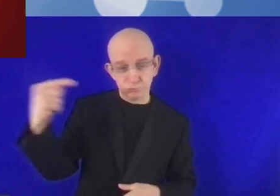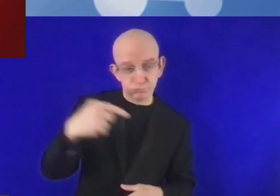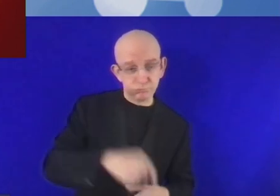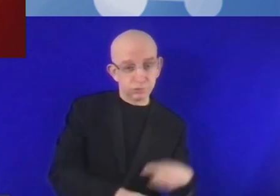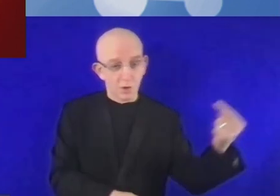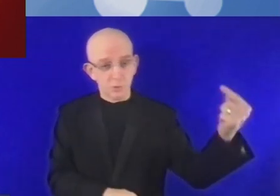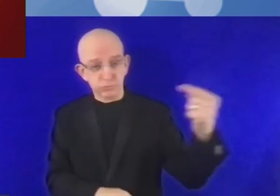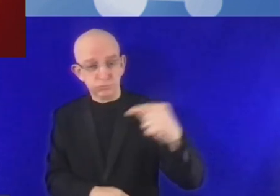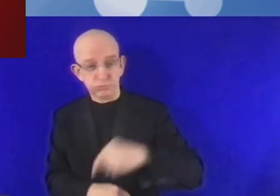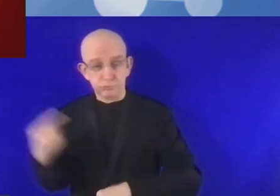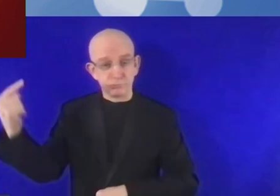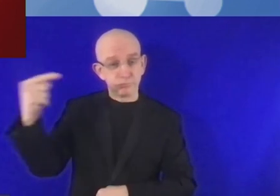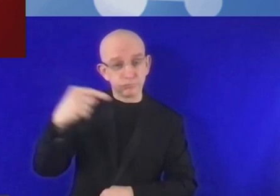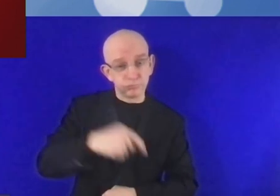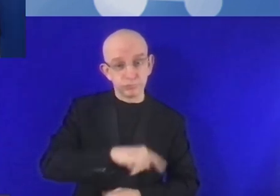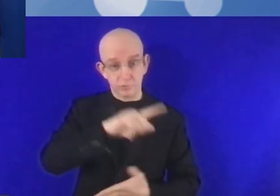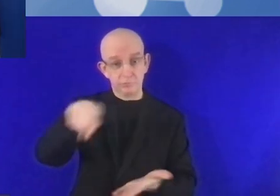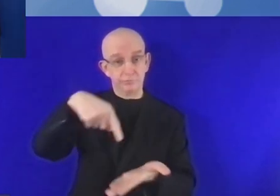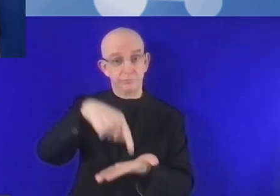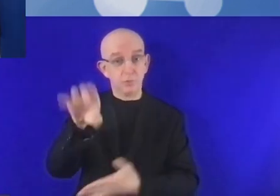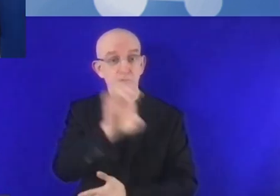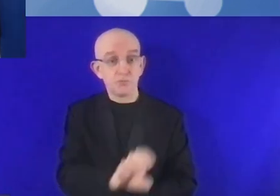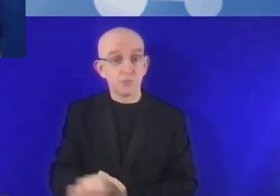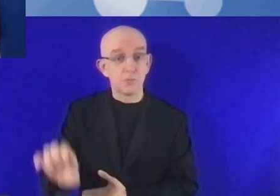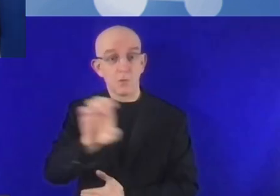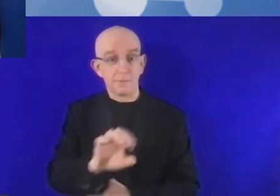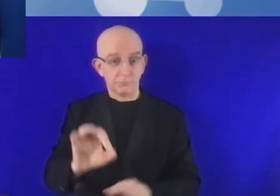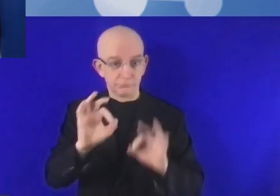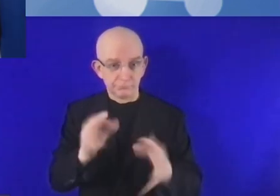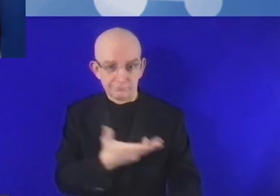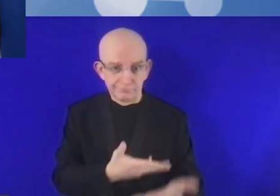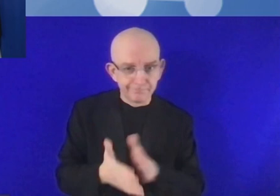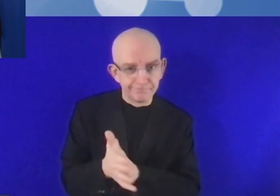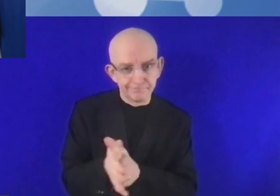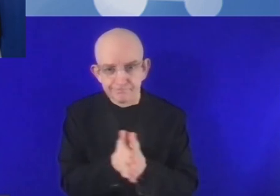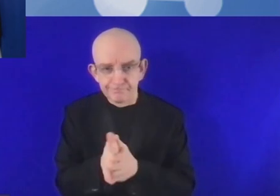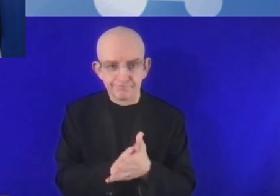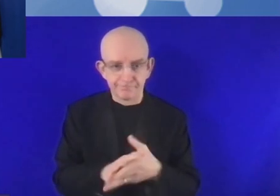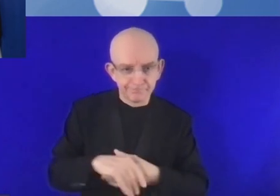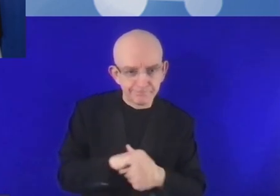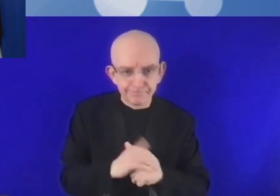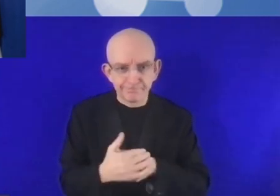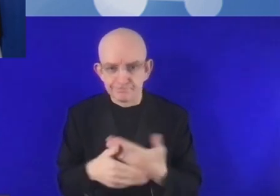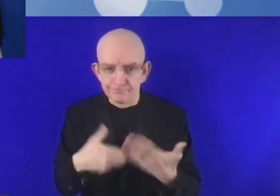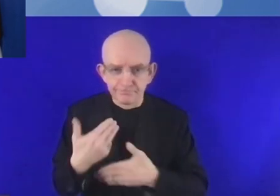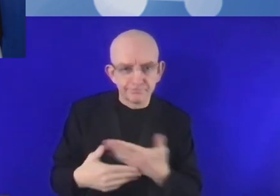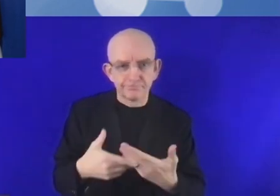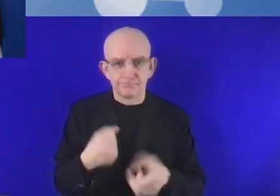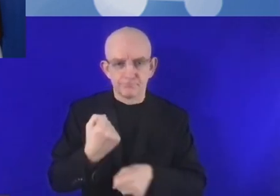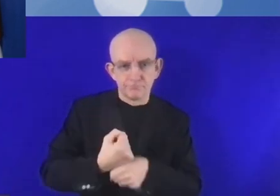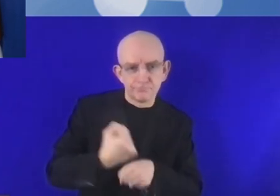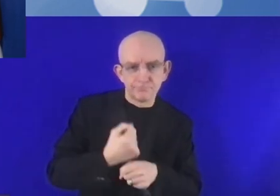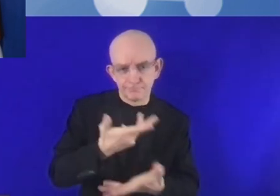bardzo długą podróż, aby przyjechać tutaj, do Europy Centralnej, do regionu, który cechuje